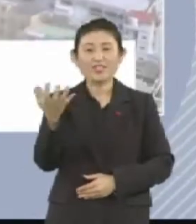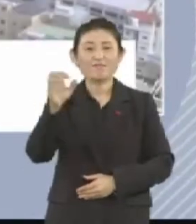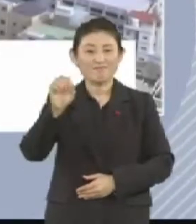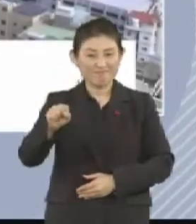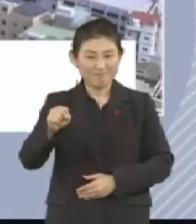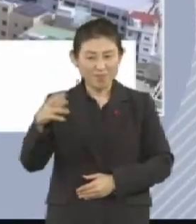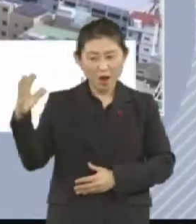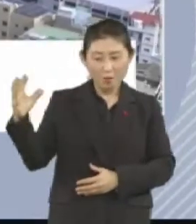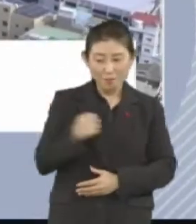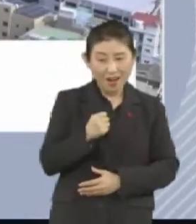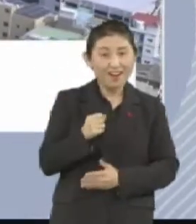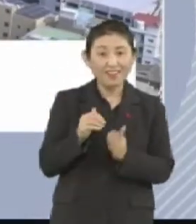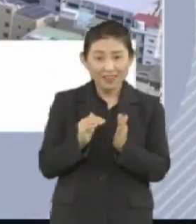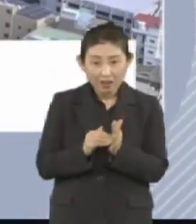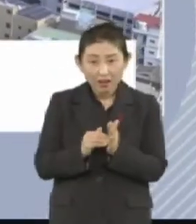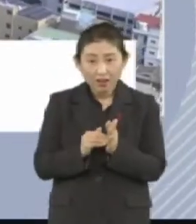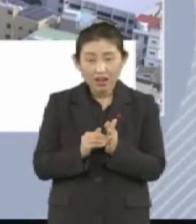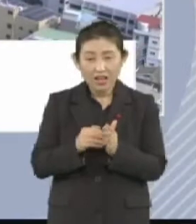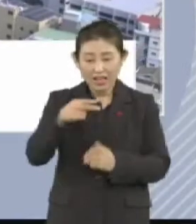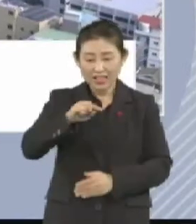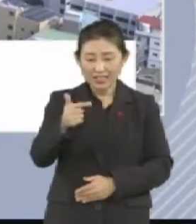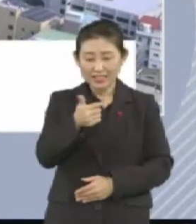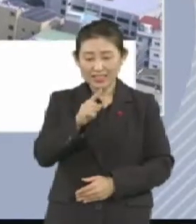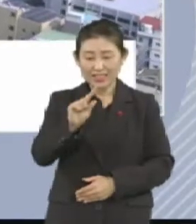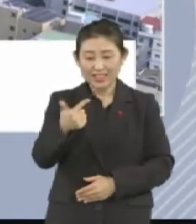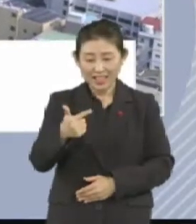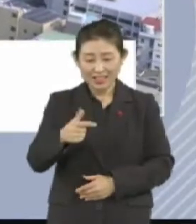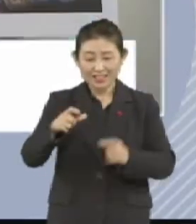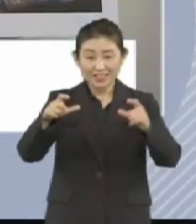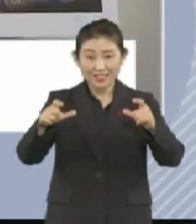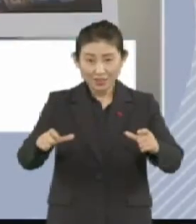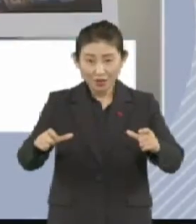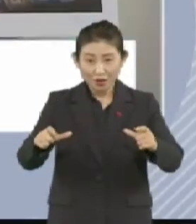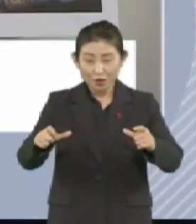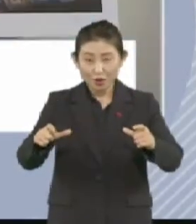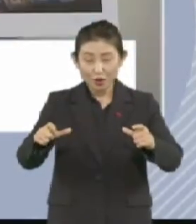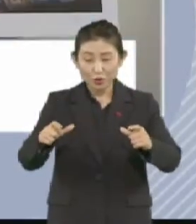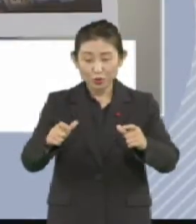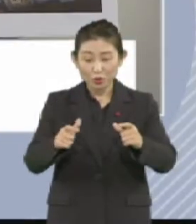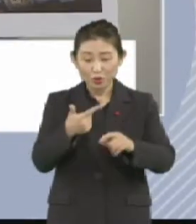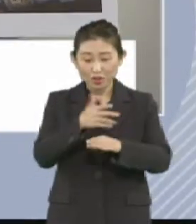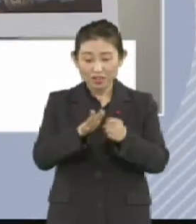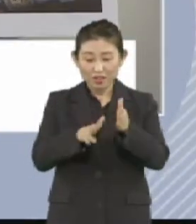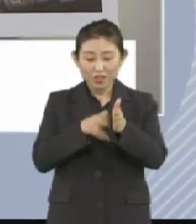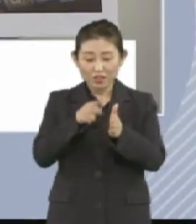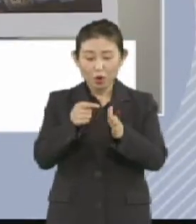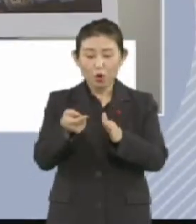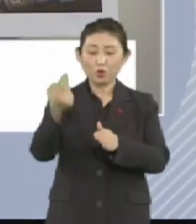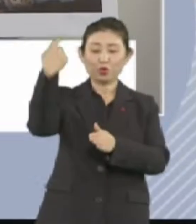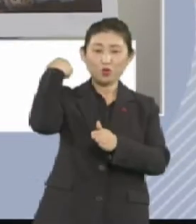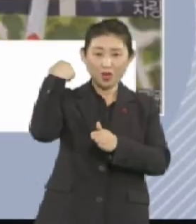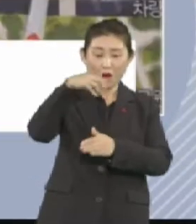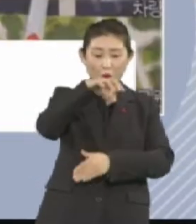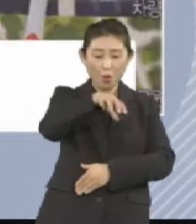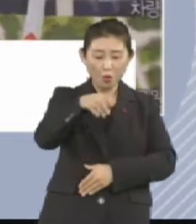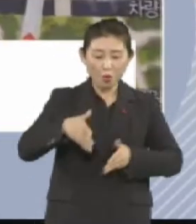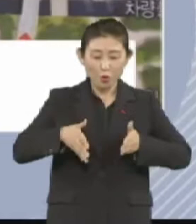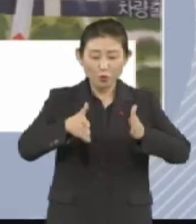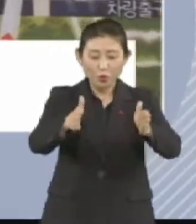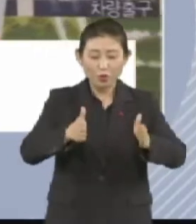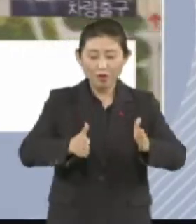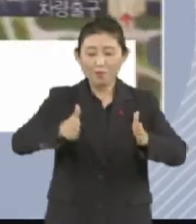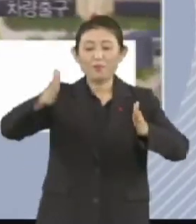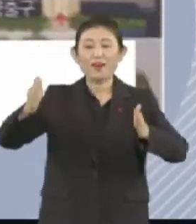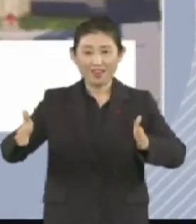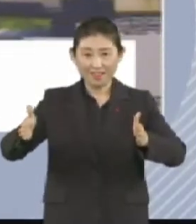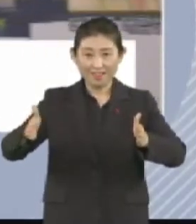2,380억 원을 투입을 해서 신안동길 그리고 동광장길 등 주변의 도로 확보장 공사들을 진행을